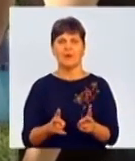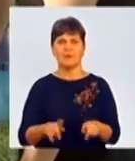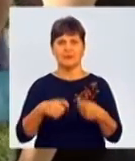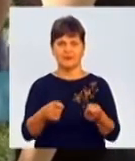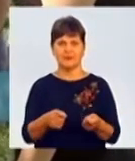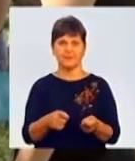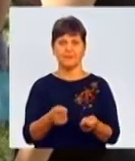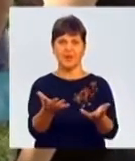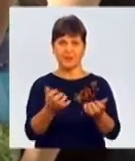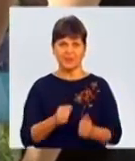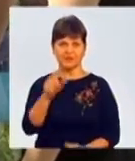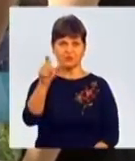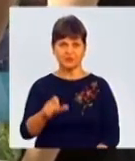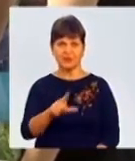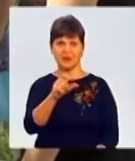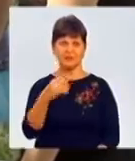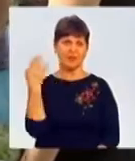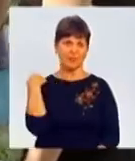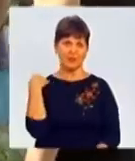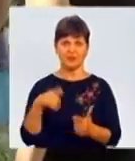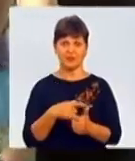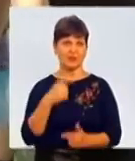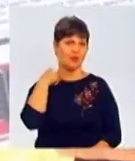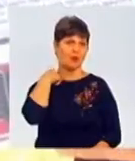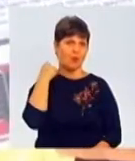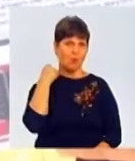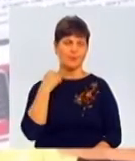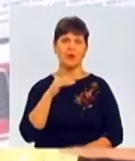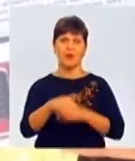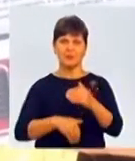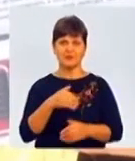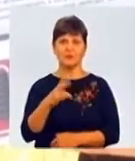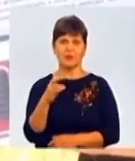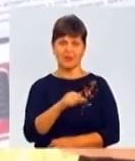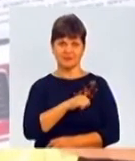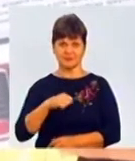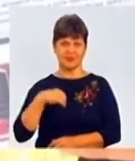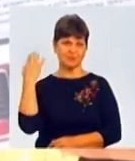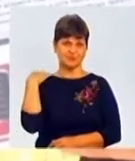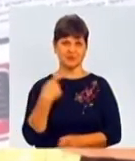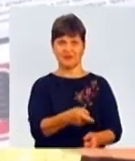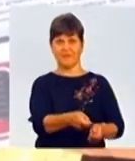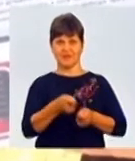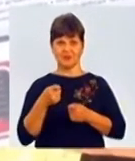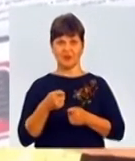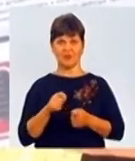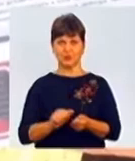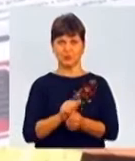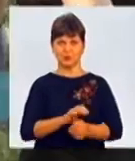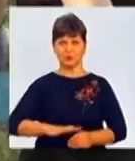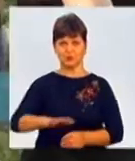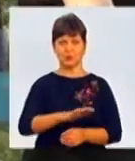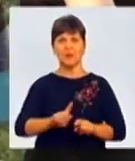плечі або за комір і, пливчи на спині, витягуєте її на сушу та надаєте першу медичну